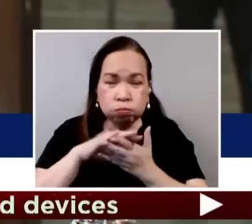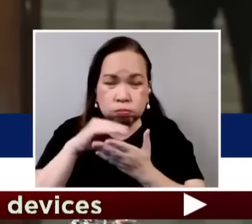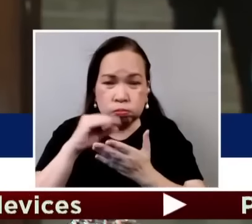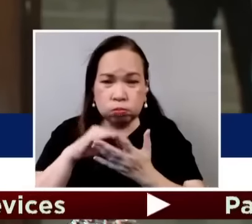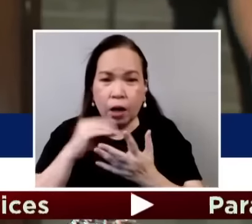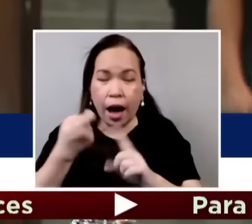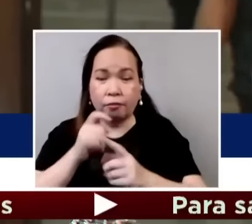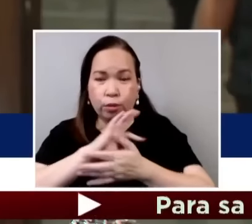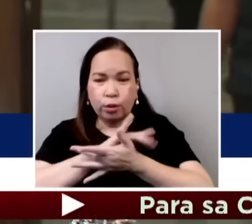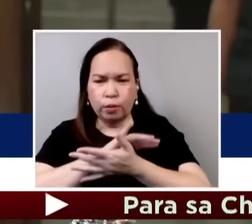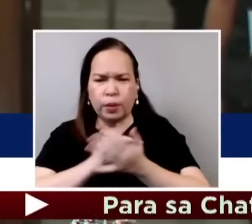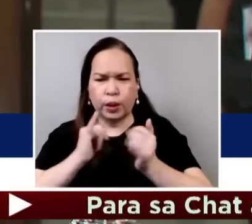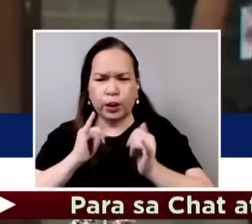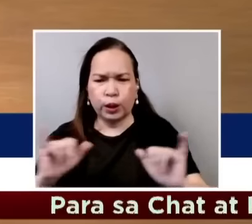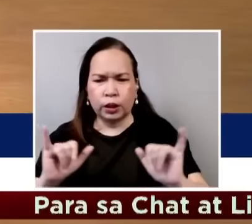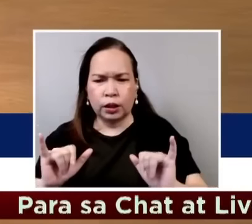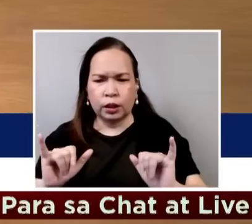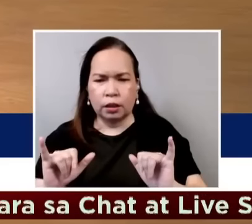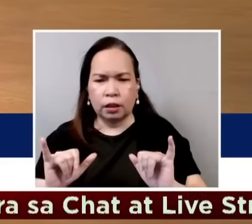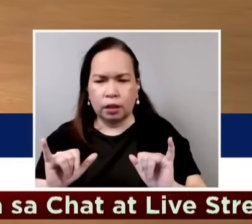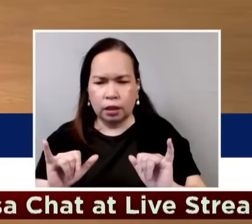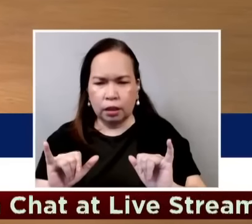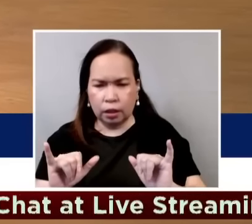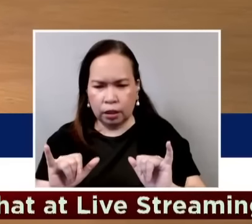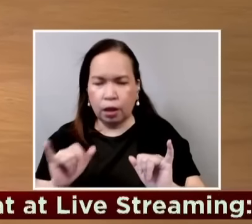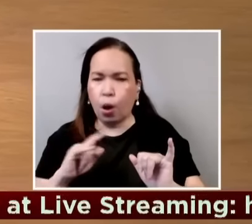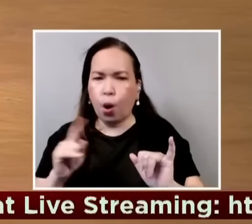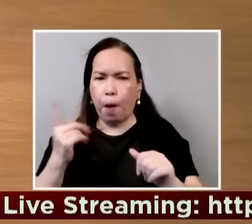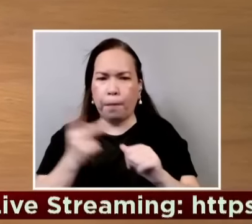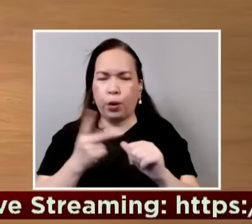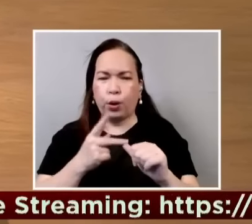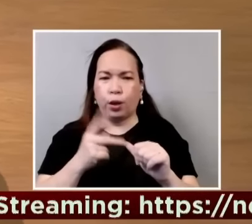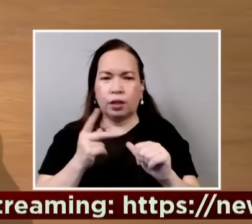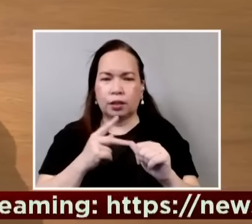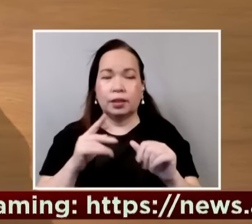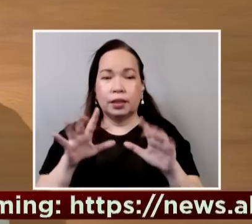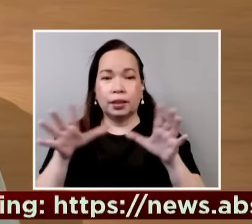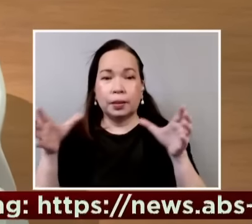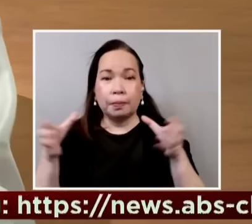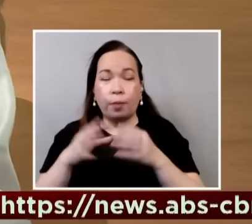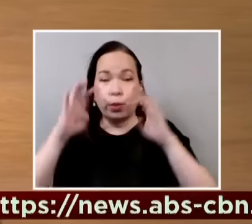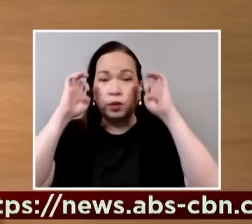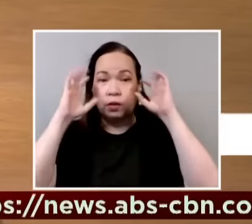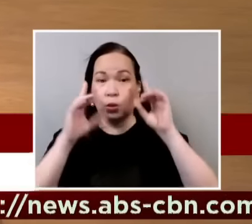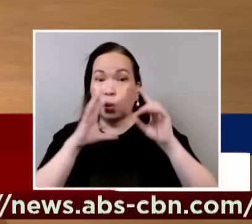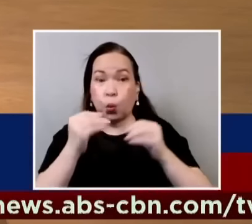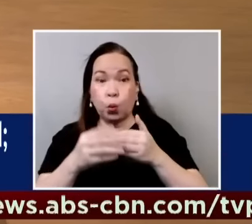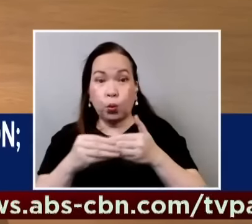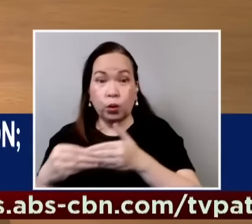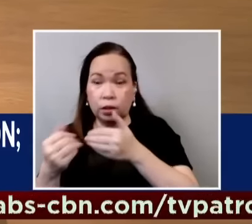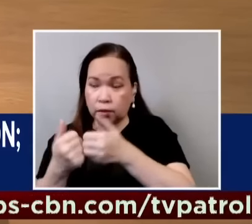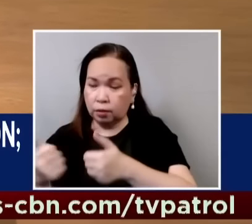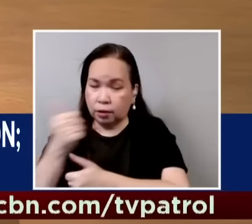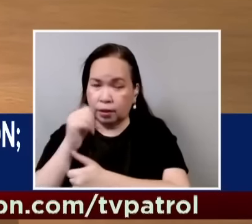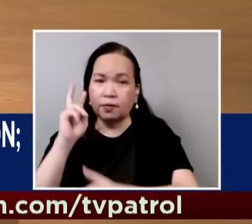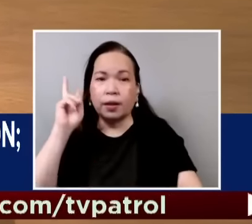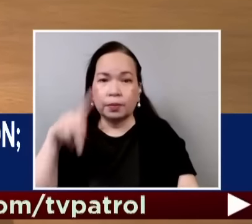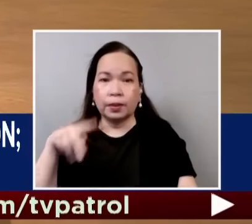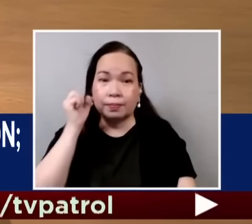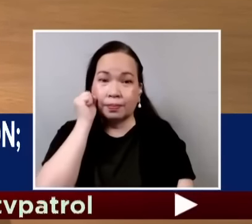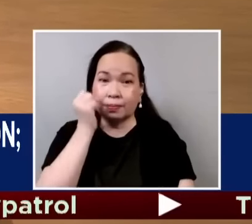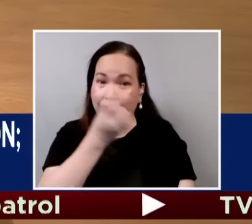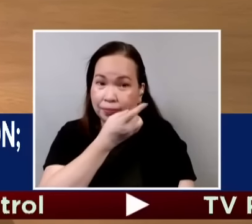ay nananatili bilang isa sa mga pangunahing agenda ng kagawaran ng edukasyon na pinamumunuan ni Vice President Sara Duterte.